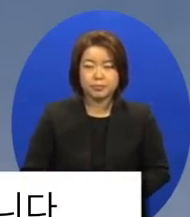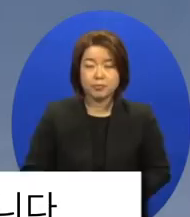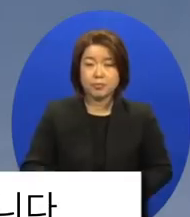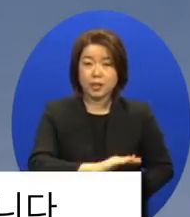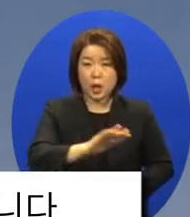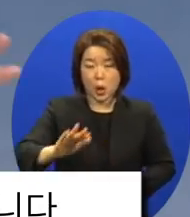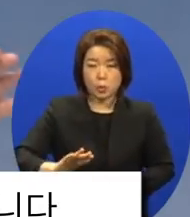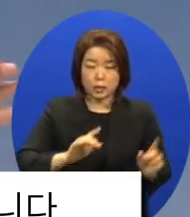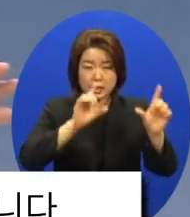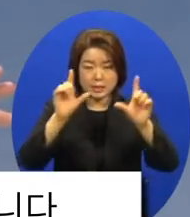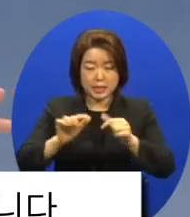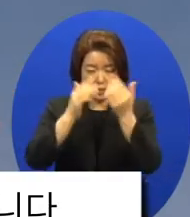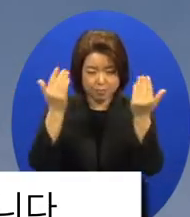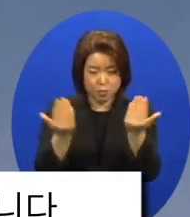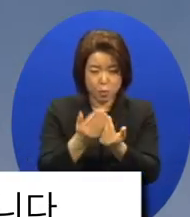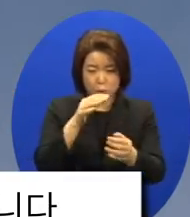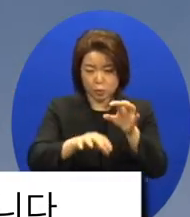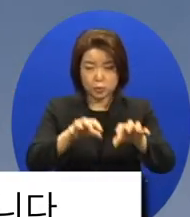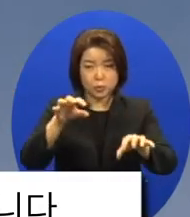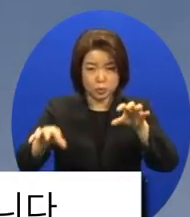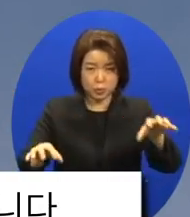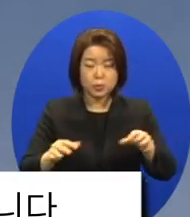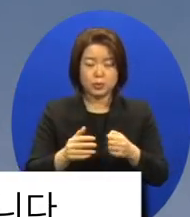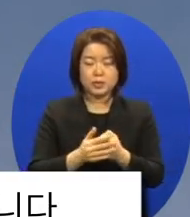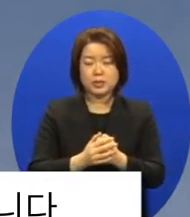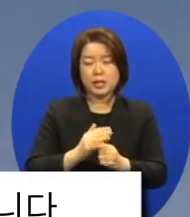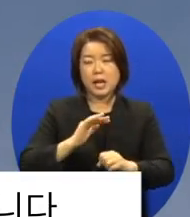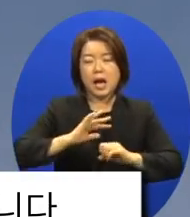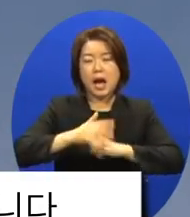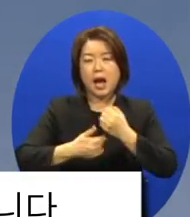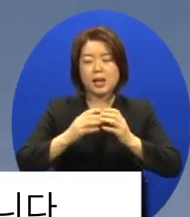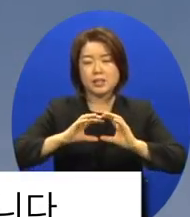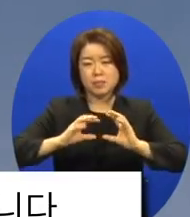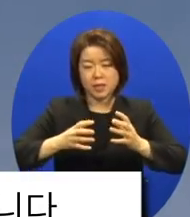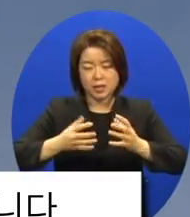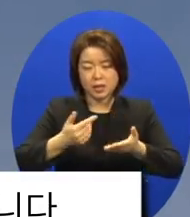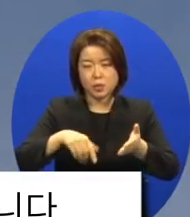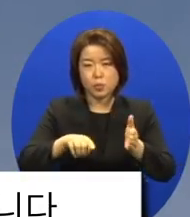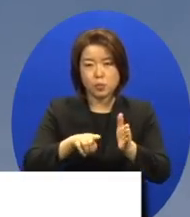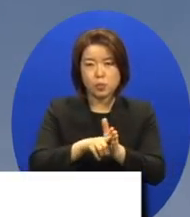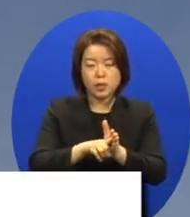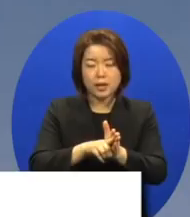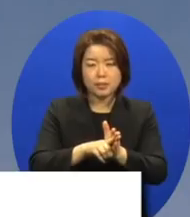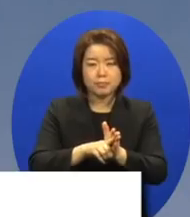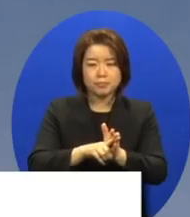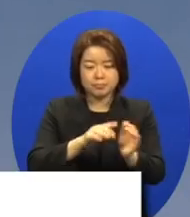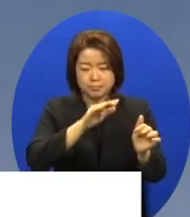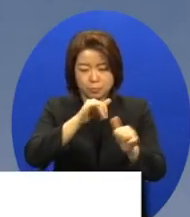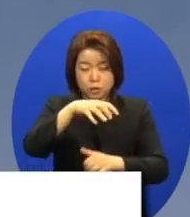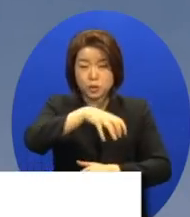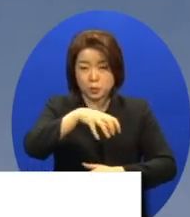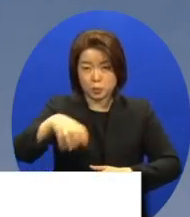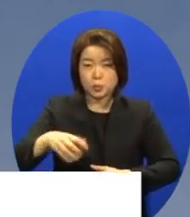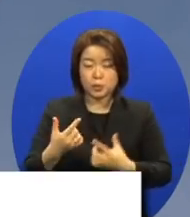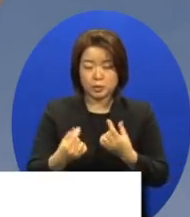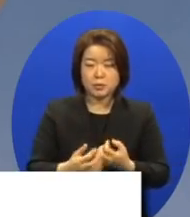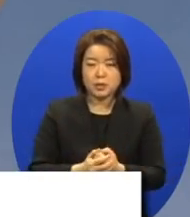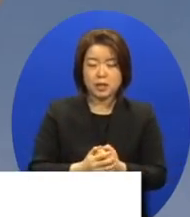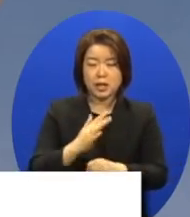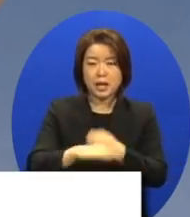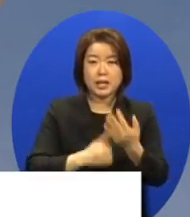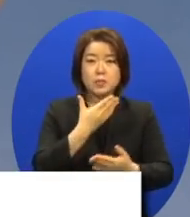우리가 사는 모든 곳이 하나님의 나라를 위한 30g 입니다 여러분 하나님은 복의